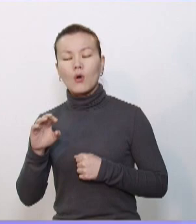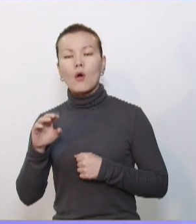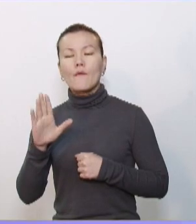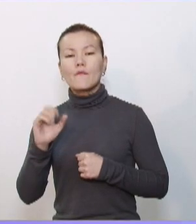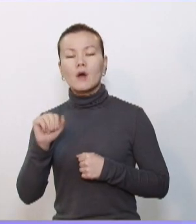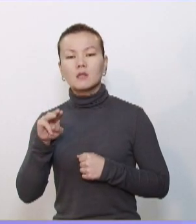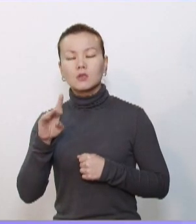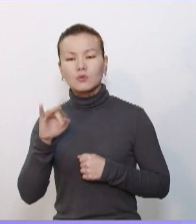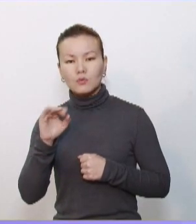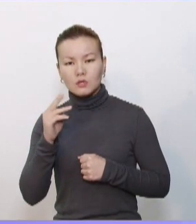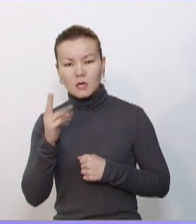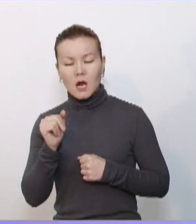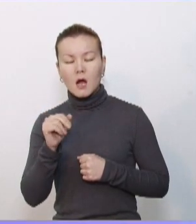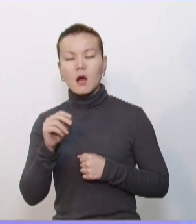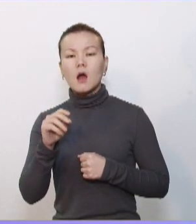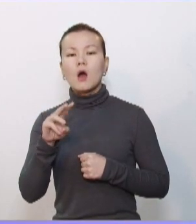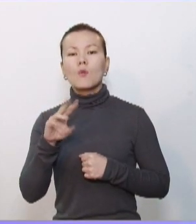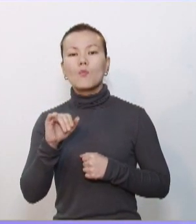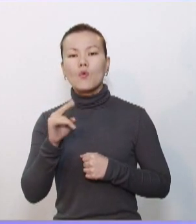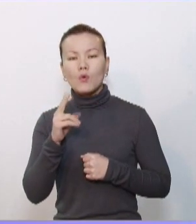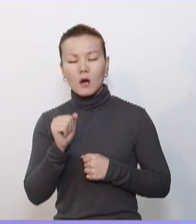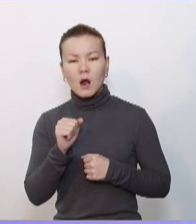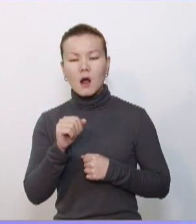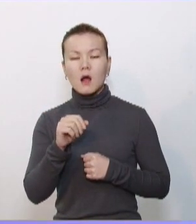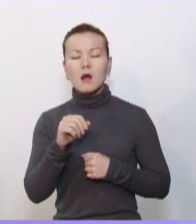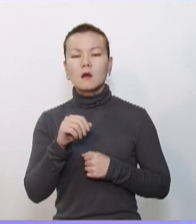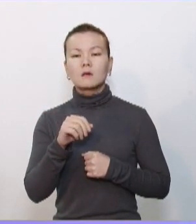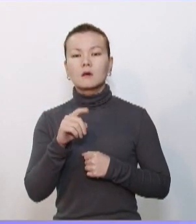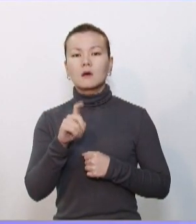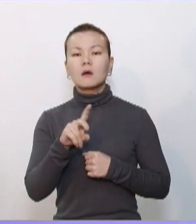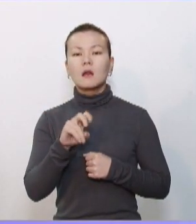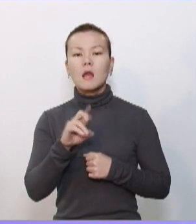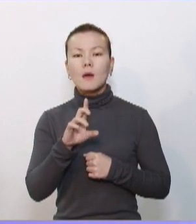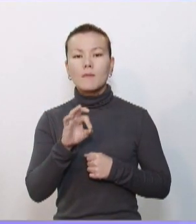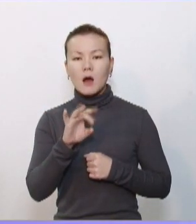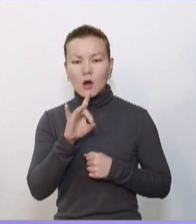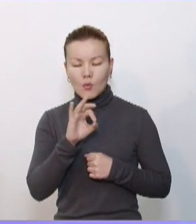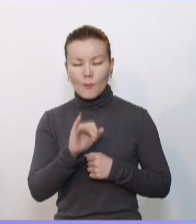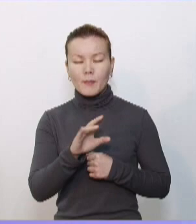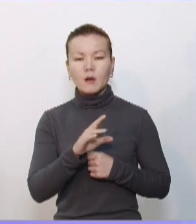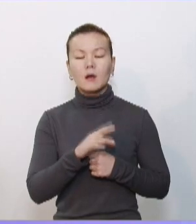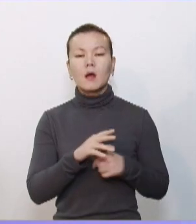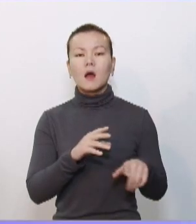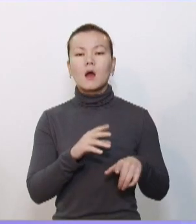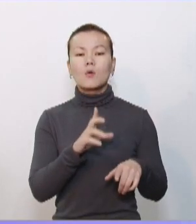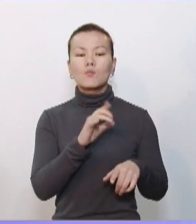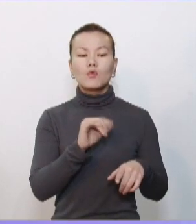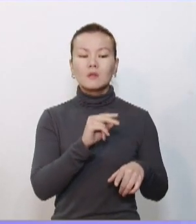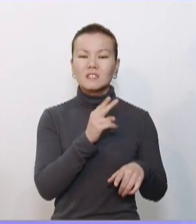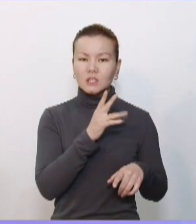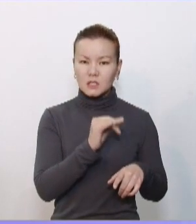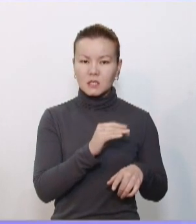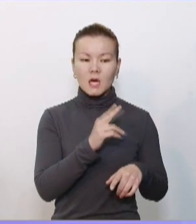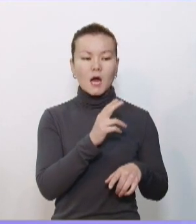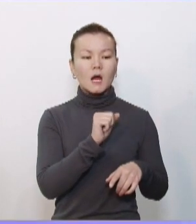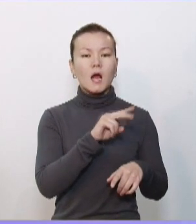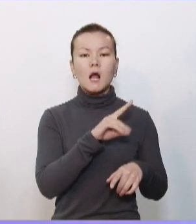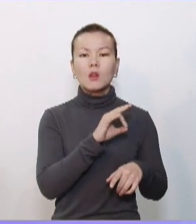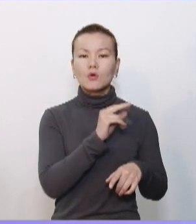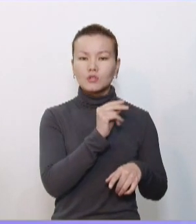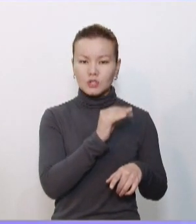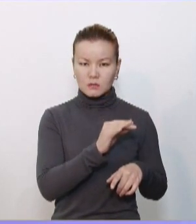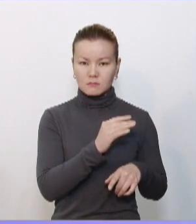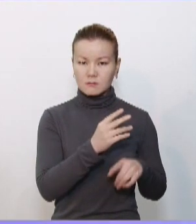тесто, мука, хлебороб. Множественное число – булочки, калачи.